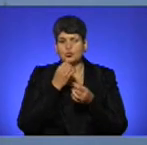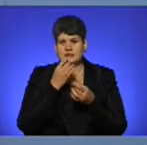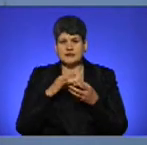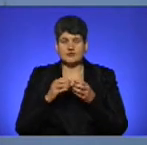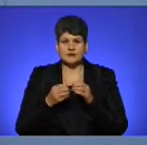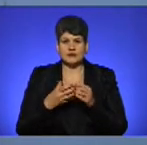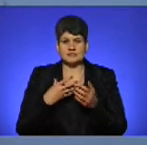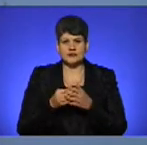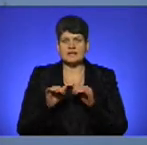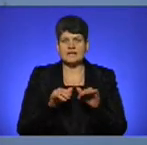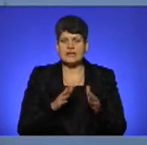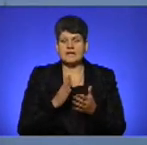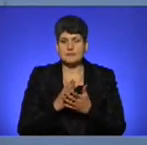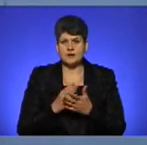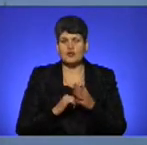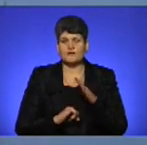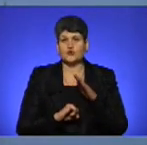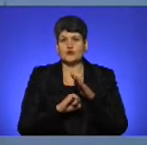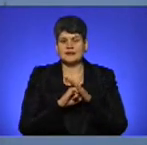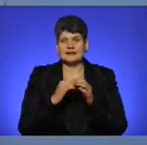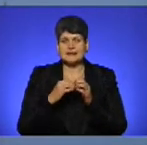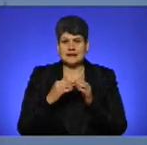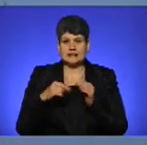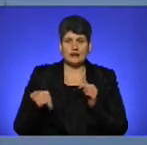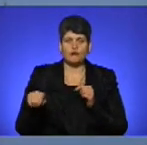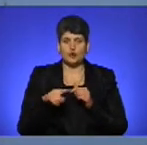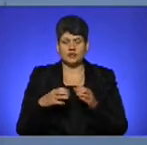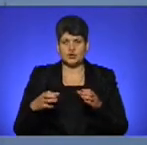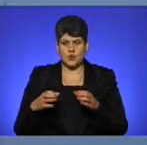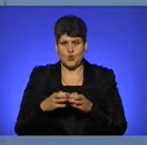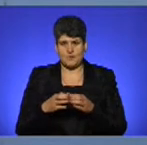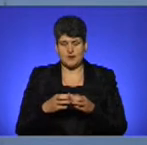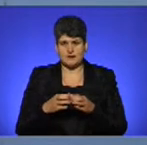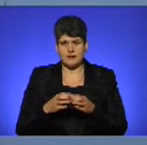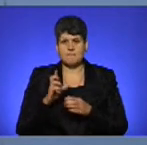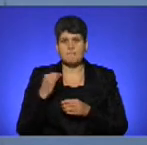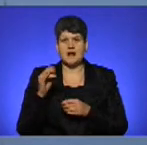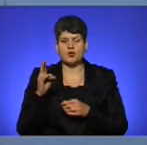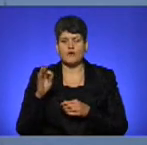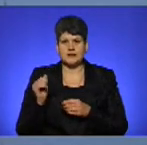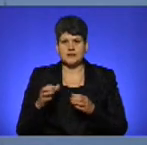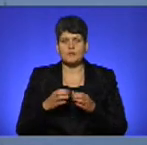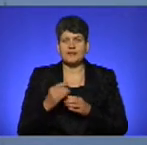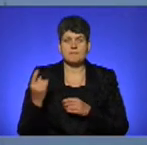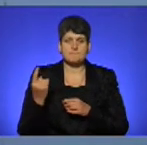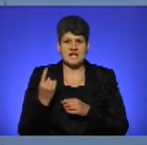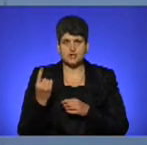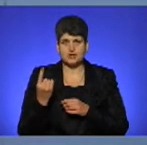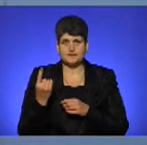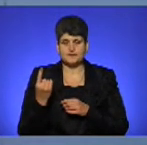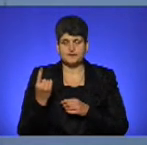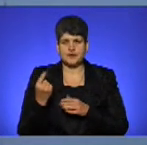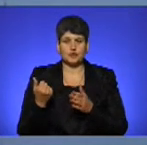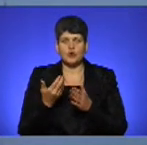своєї діяльності і мають авторитет серед навколишніх громад. Таким чином, Байковецька громада перша, до